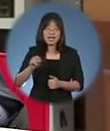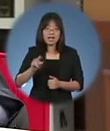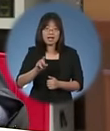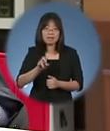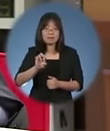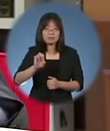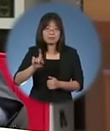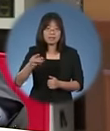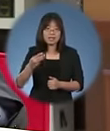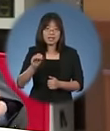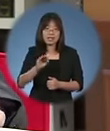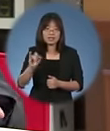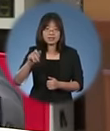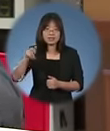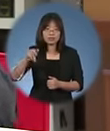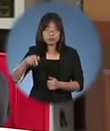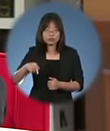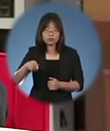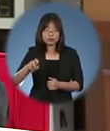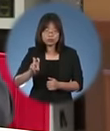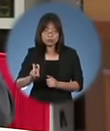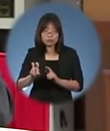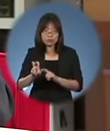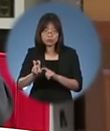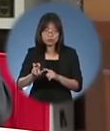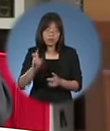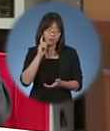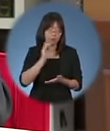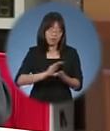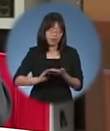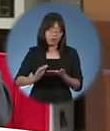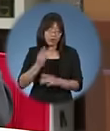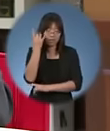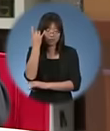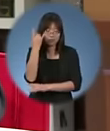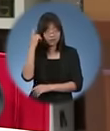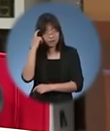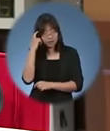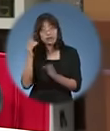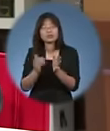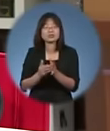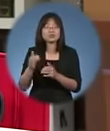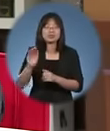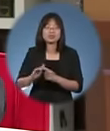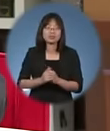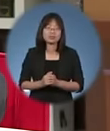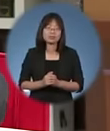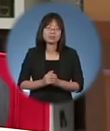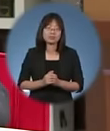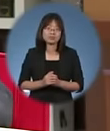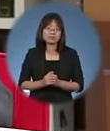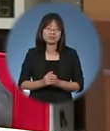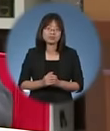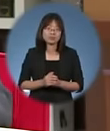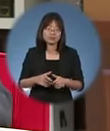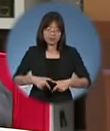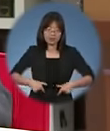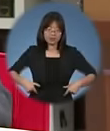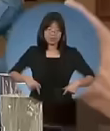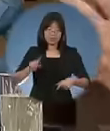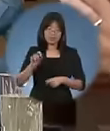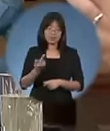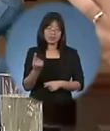평화를 그러니까요. 그 평화가 바로 이 이슬람의 가장 기본적인 기본 정신인데. 정신인데 그리고 또 관용이 또 이슬람의